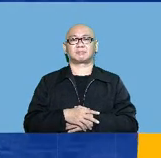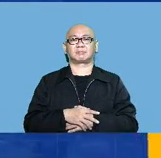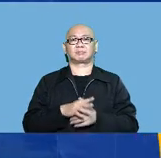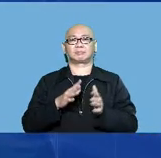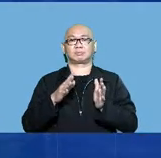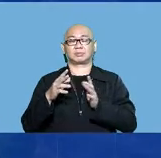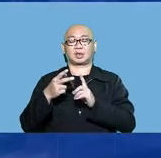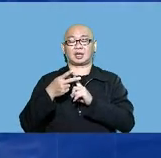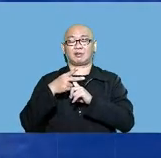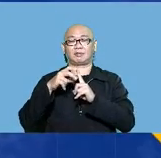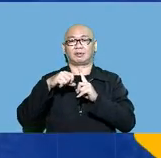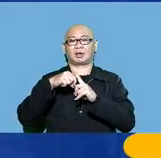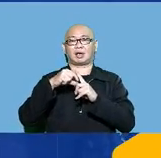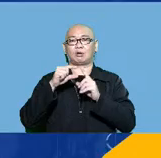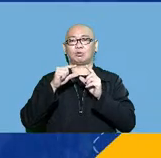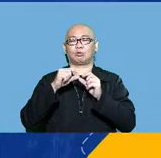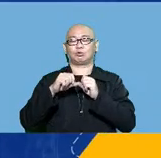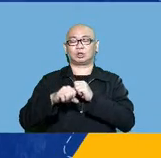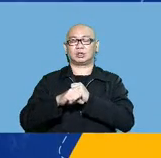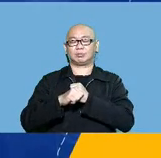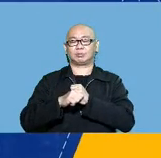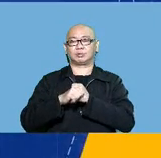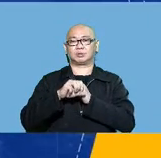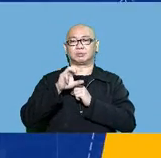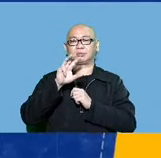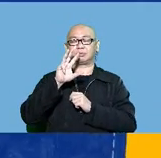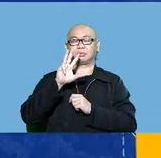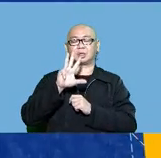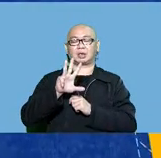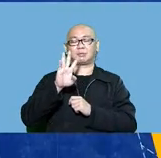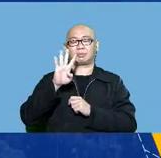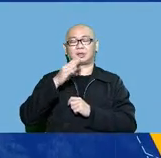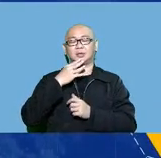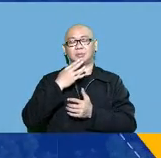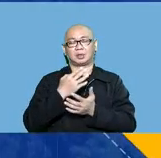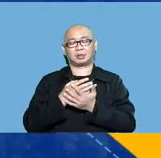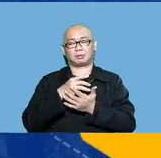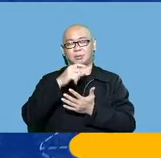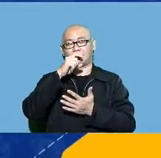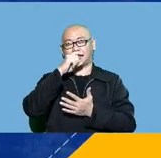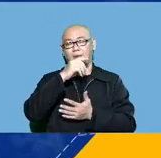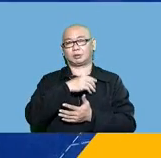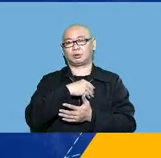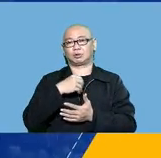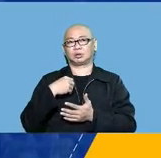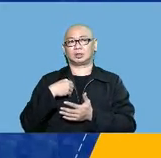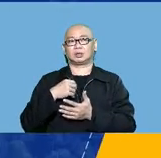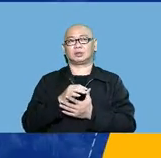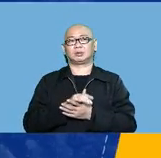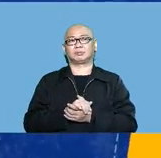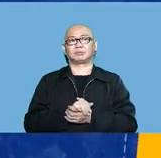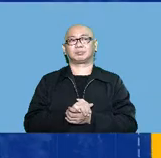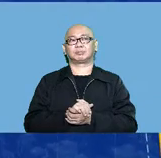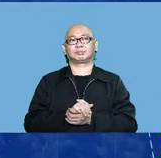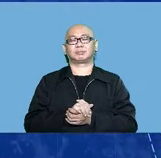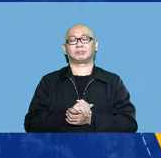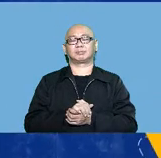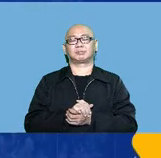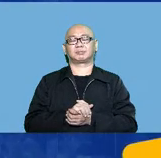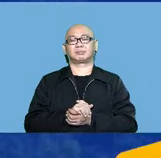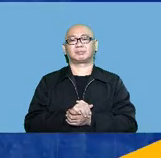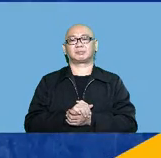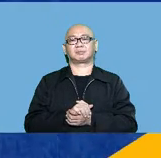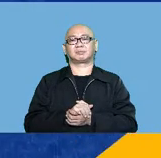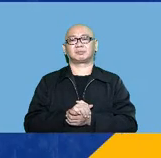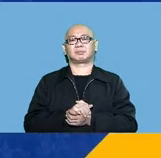kemudian FK Undip 94 matur nuwun. Bapak Dr. Irawan spesialis obsin, Dr. Anis, Dr. Puji